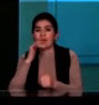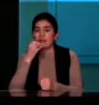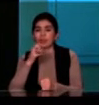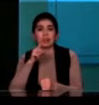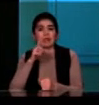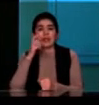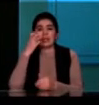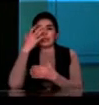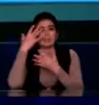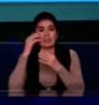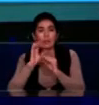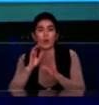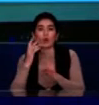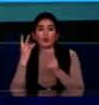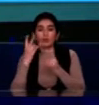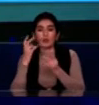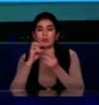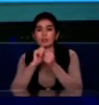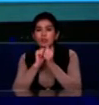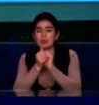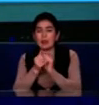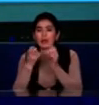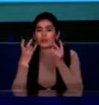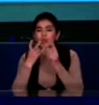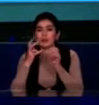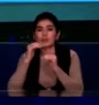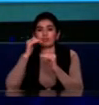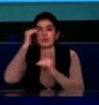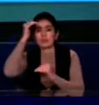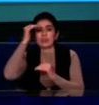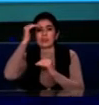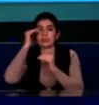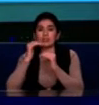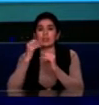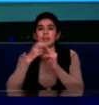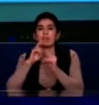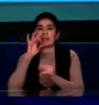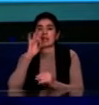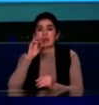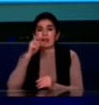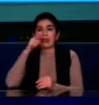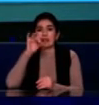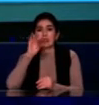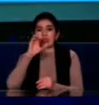Никогда не забывайте, что нужно учитывать регистр, верхний и нижний регистры.